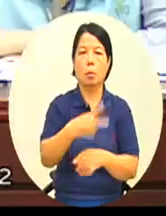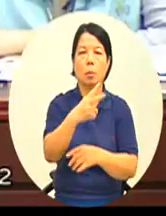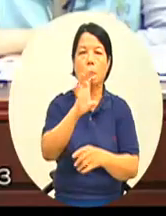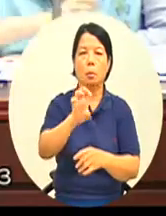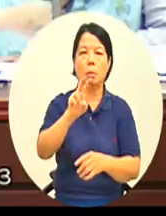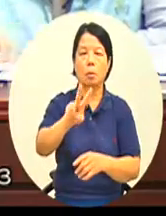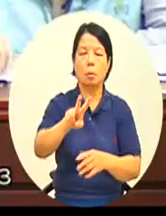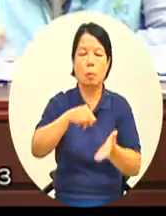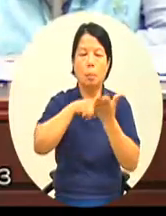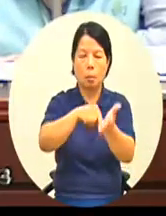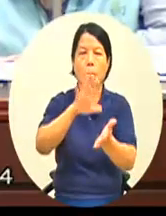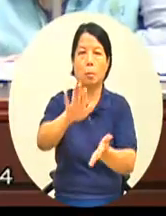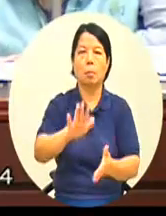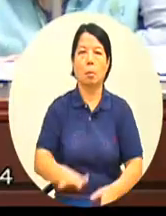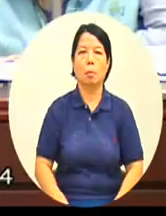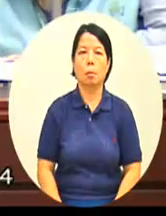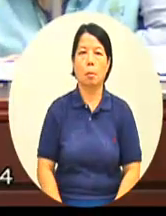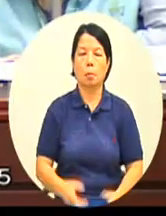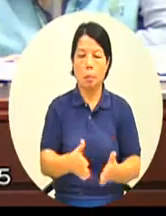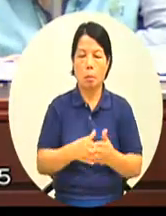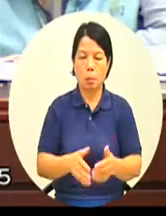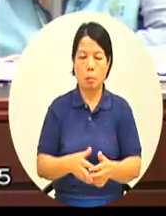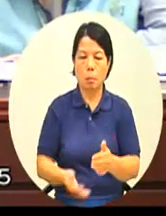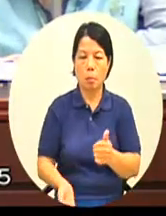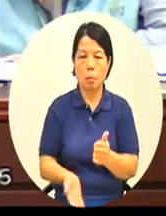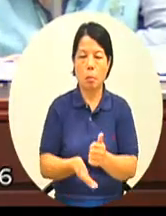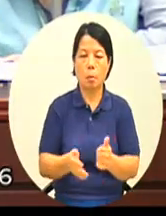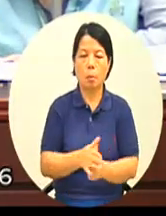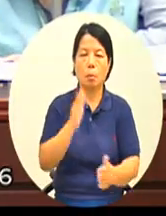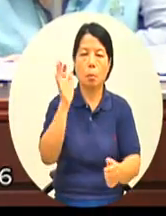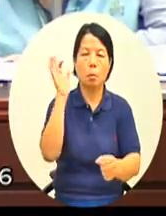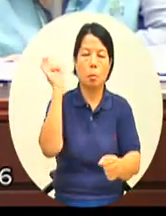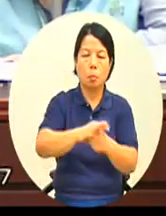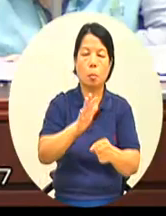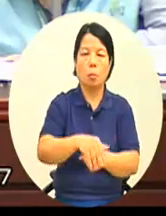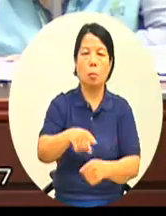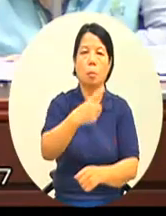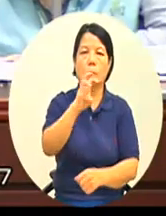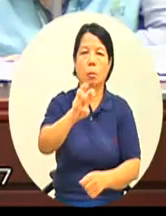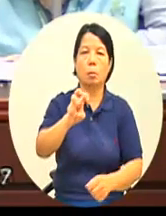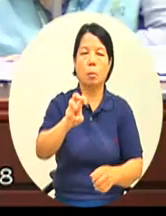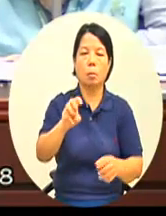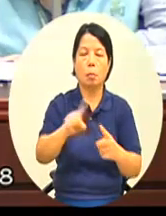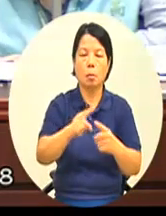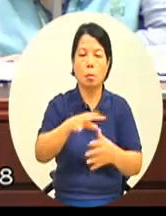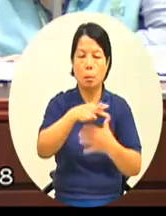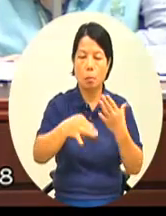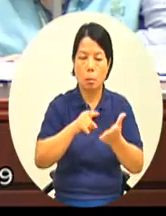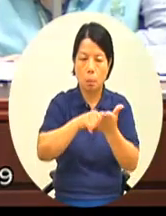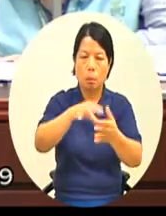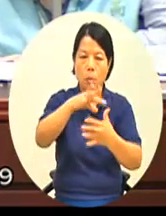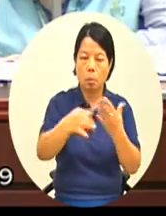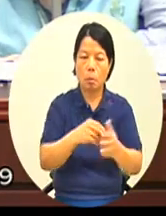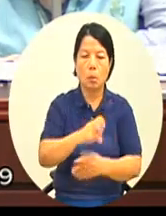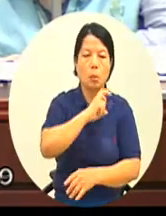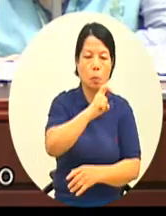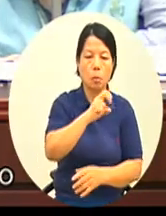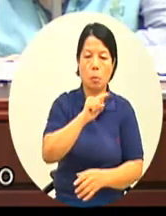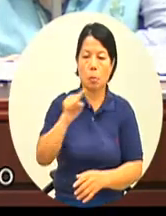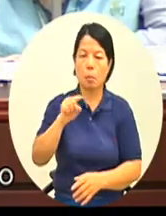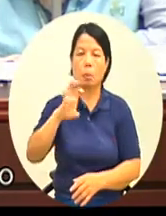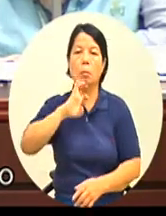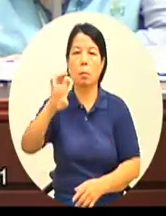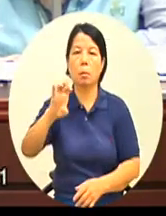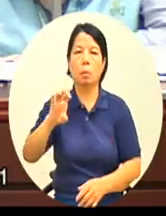242人申请，那我们总共合给补助130人。那他的申请资格只要是20岁到40岁